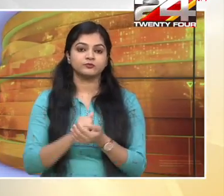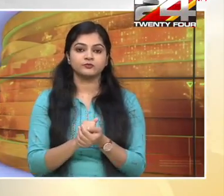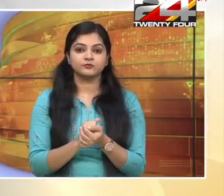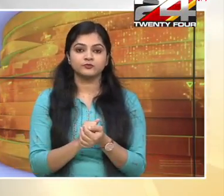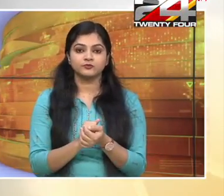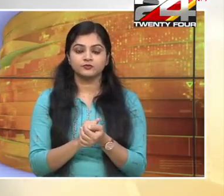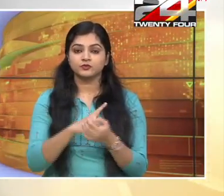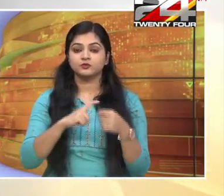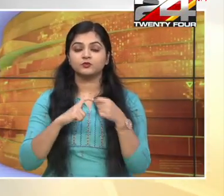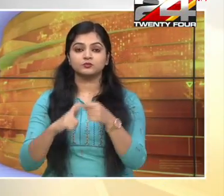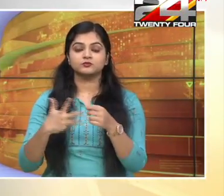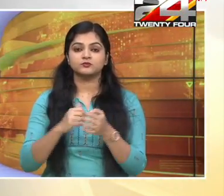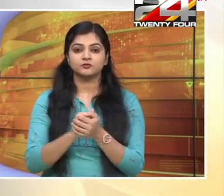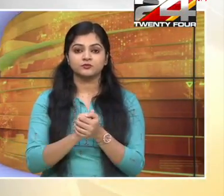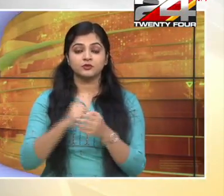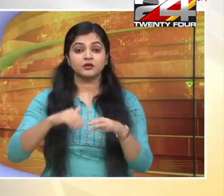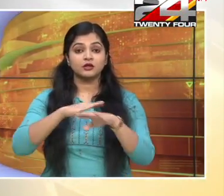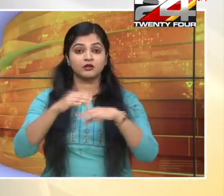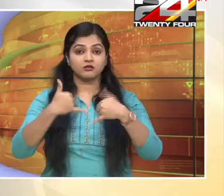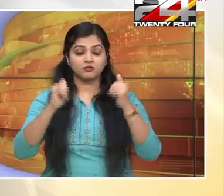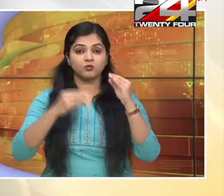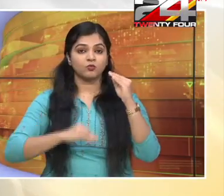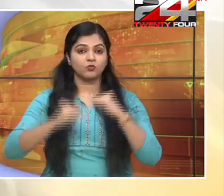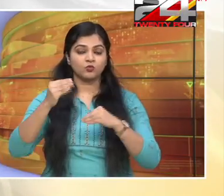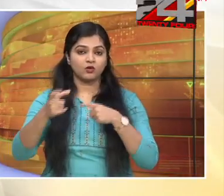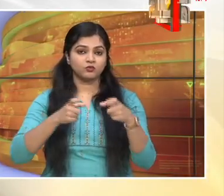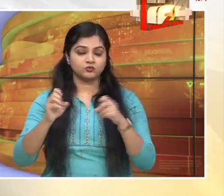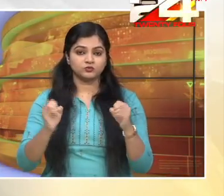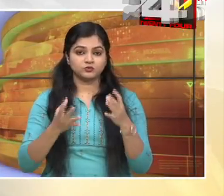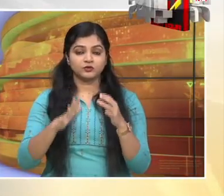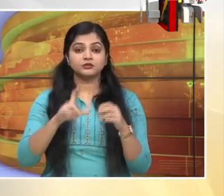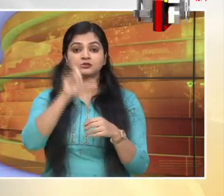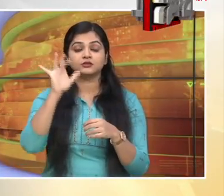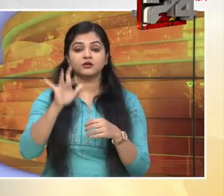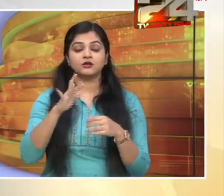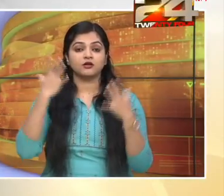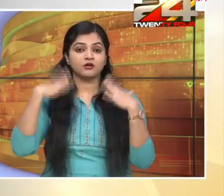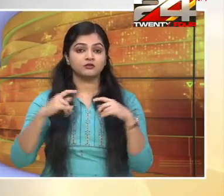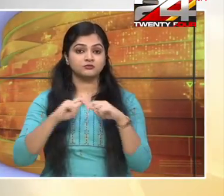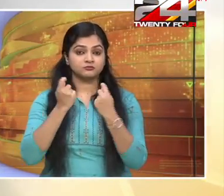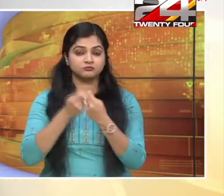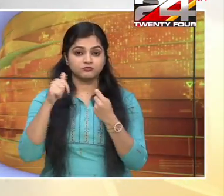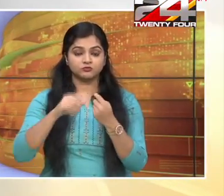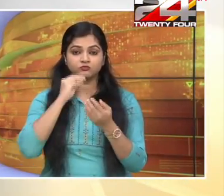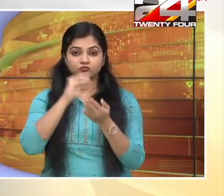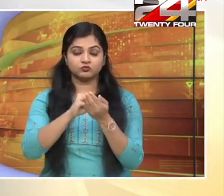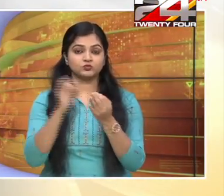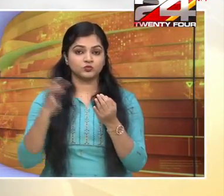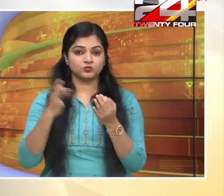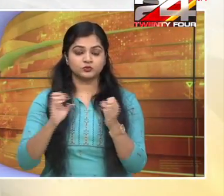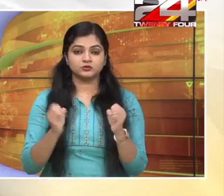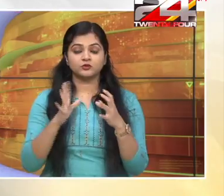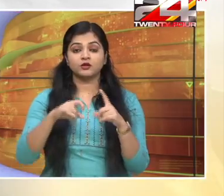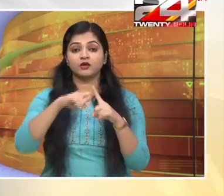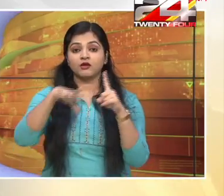അല്ലമീൻ, രാജ്യത്താകമാനം ഇത്തരത്തിൽ നിയന്ത്രണം വരുന്നു. കേന്ദ്ര ആരോഗ്യ മന്ത്രാലയം തന്നെ നിർദ്ദേശം പുറത്തിറക്കുന്നു. സംസ്ഥാനത്ത് എന്തൊക്കെയാണ് ജാഗ്രത